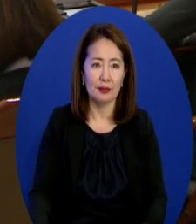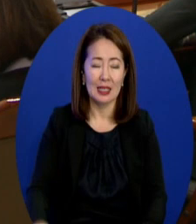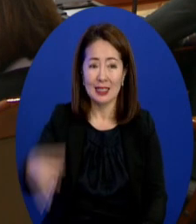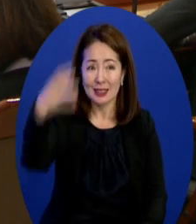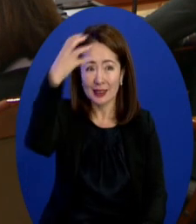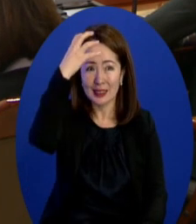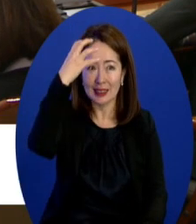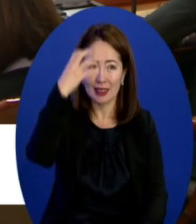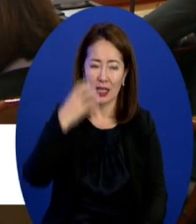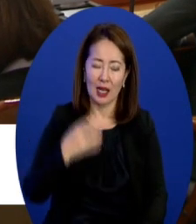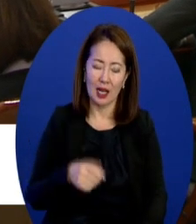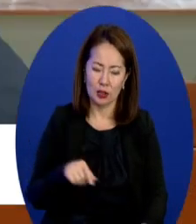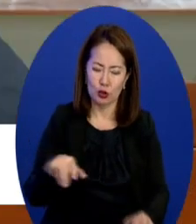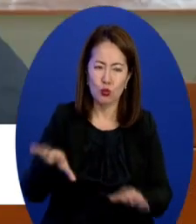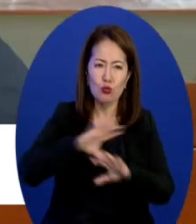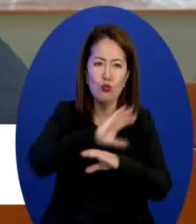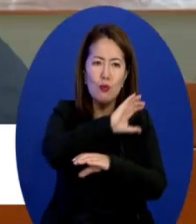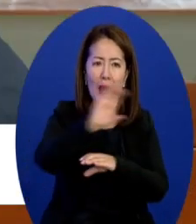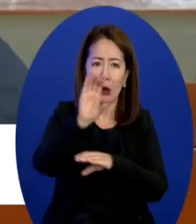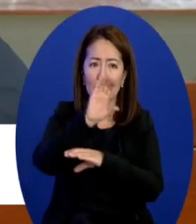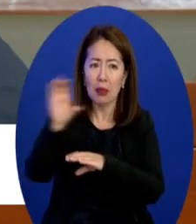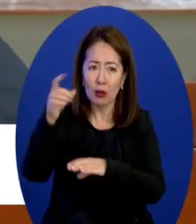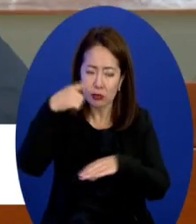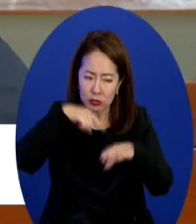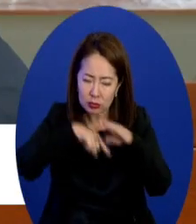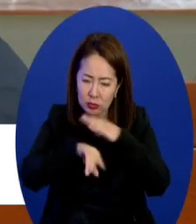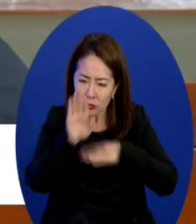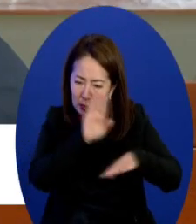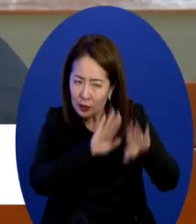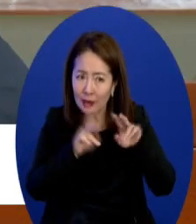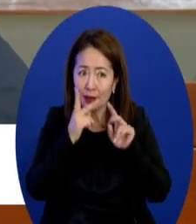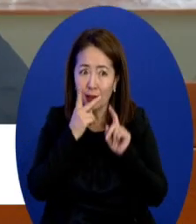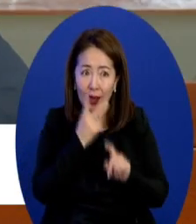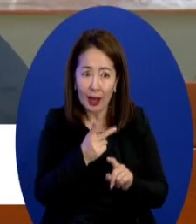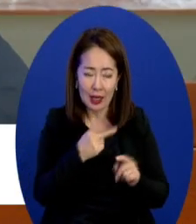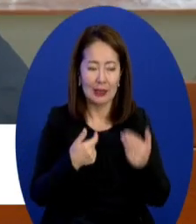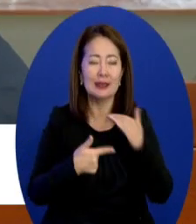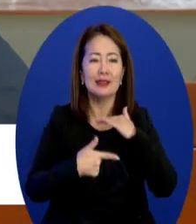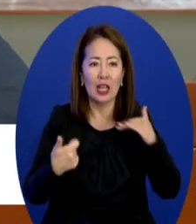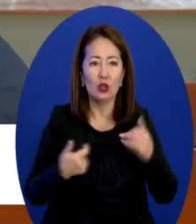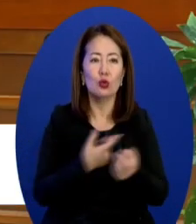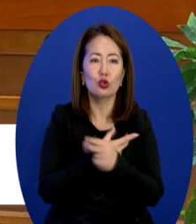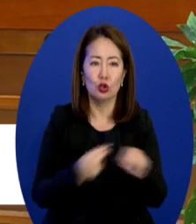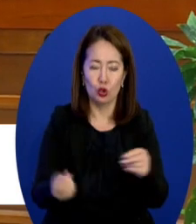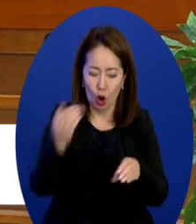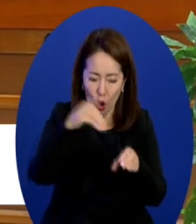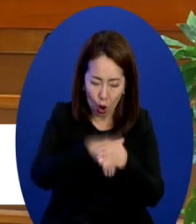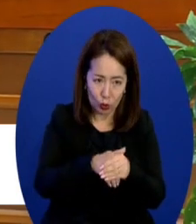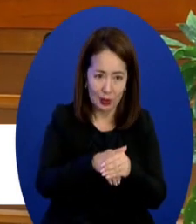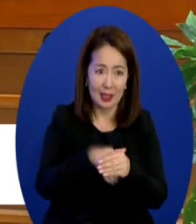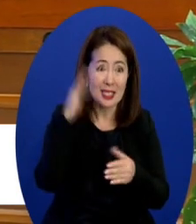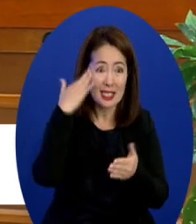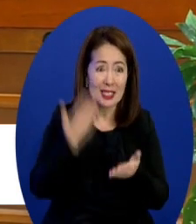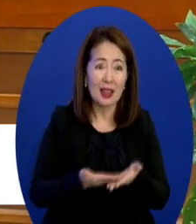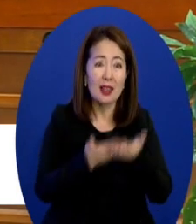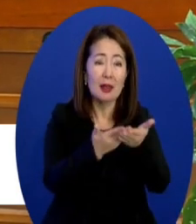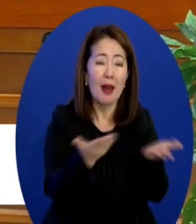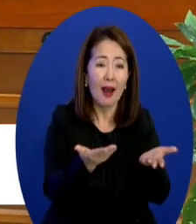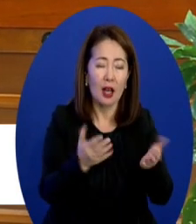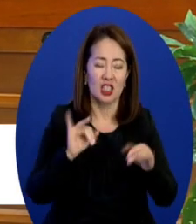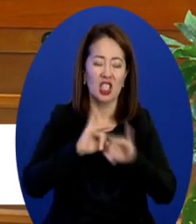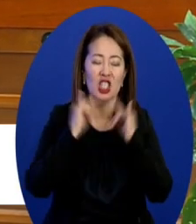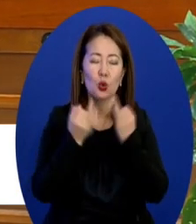Засгийн газрын хувьд аж ахуй нэгжүүдийг зарим нөхцөл байдлыг харгалзан татварын чөлөөлтөд хамруулах замыг улсын хурлд гаргахаар шийдсэн